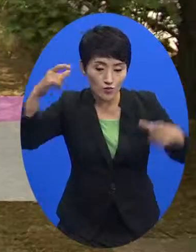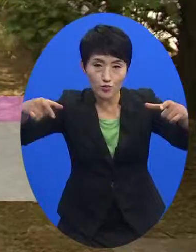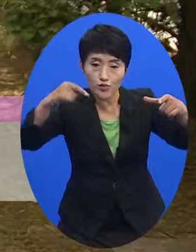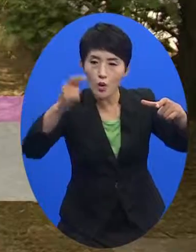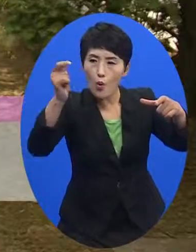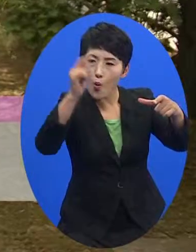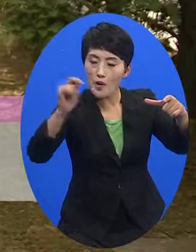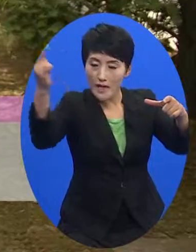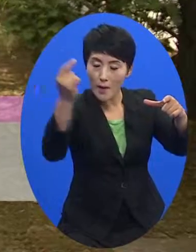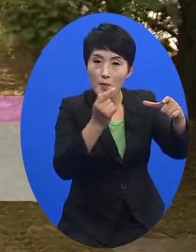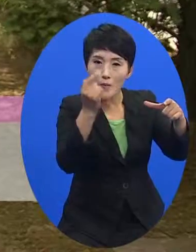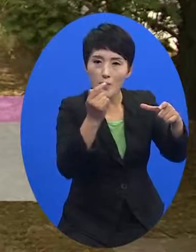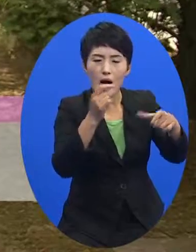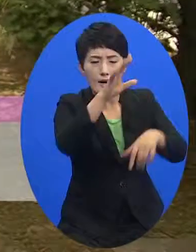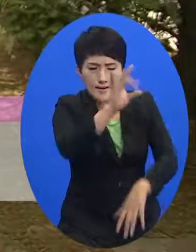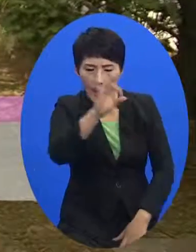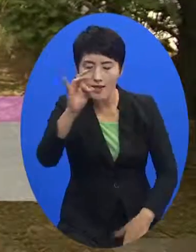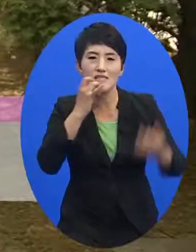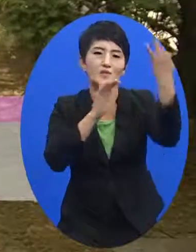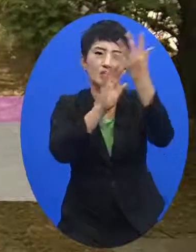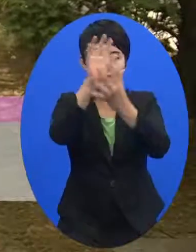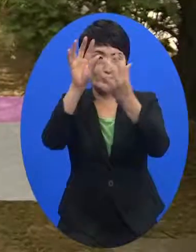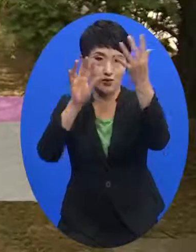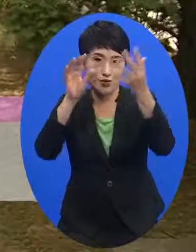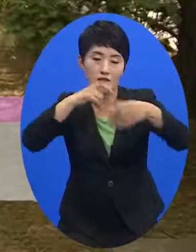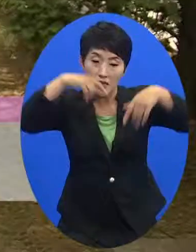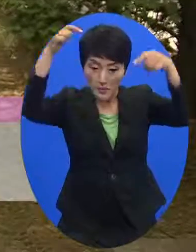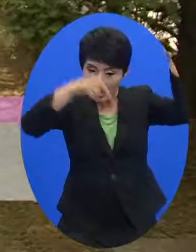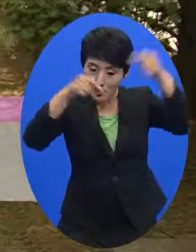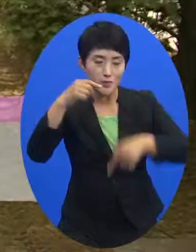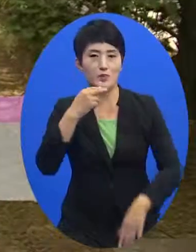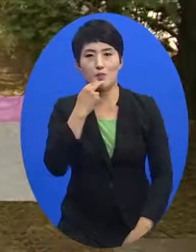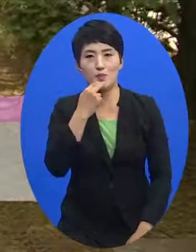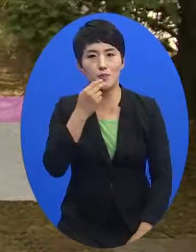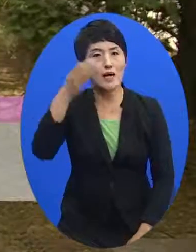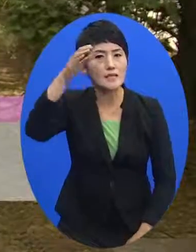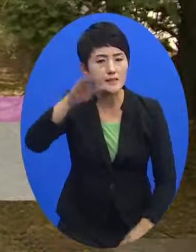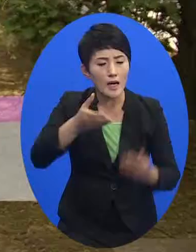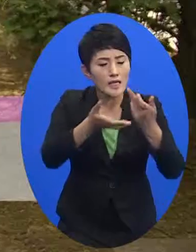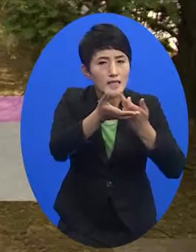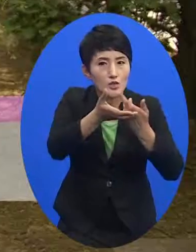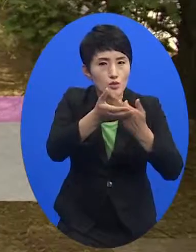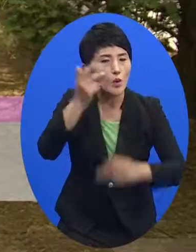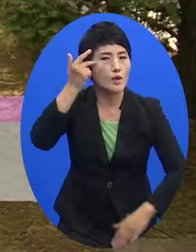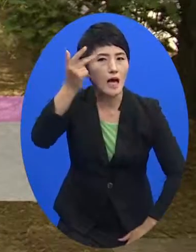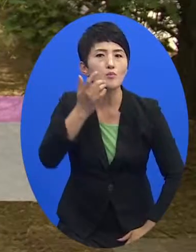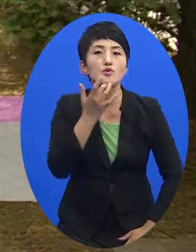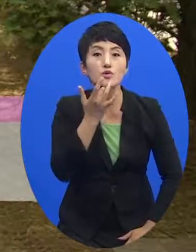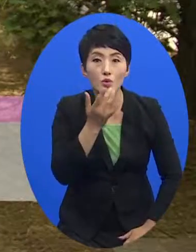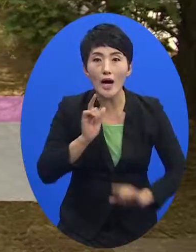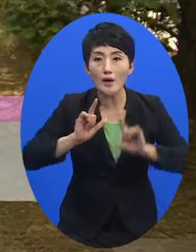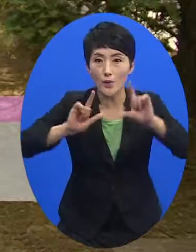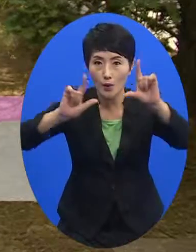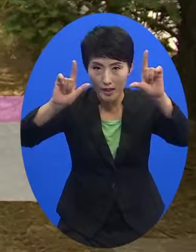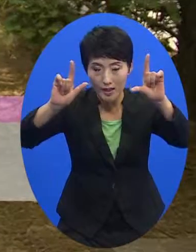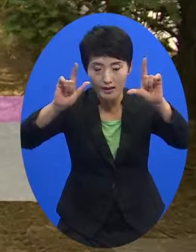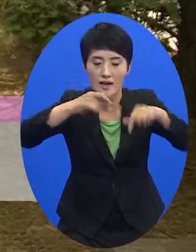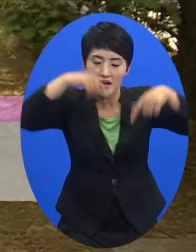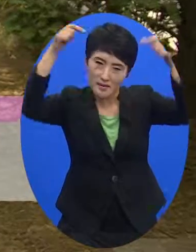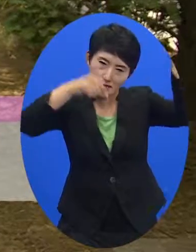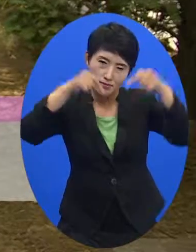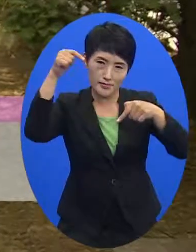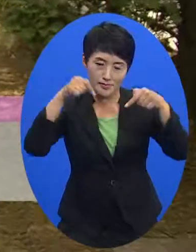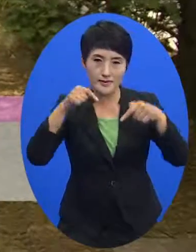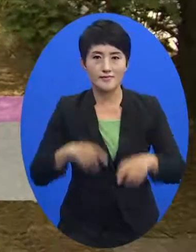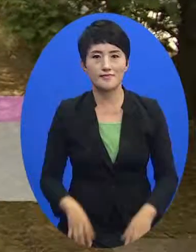당분간 우리나라는 고기압의 영향권에서 가끔 구름 많은 날씨를 보이면서 비 소식이 없겠으나 제주도는 다음 주 화요일